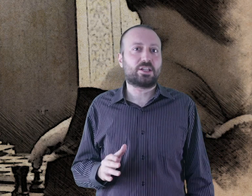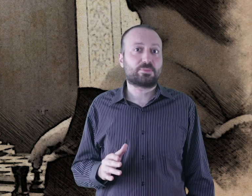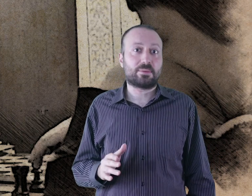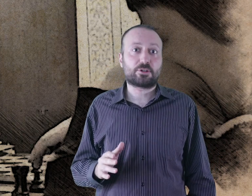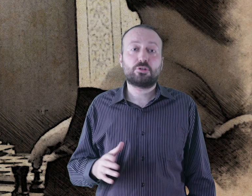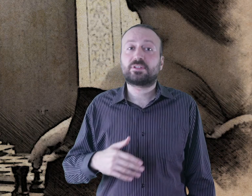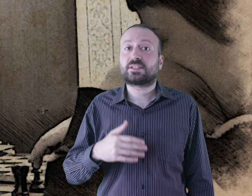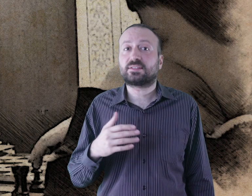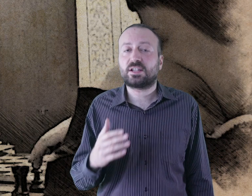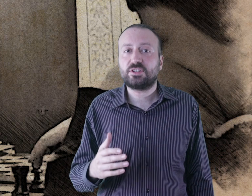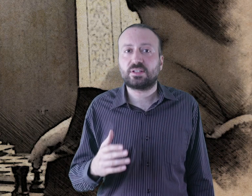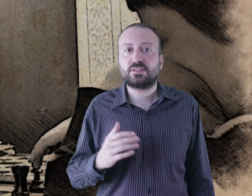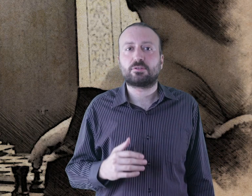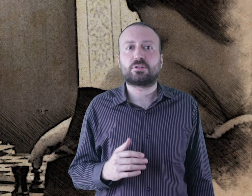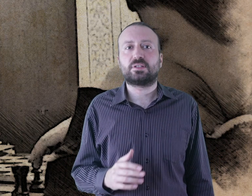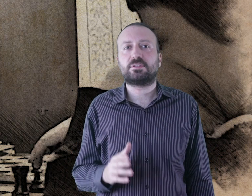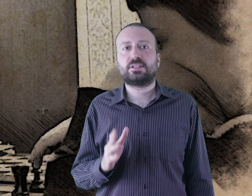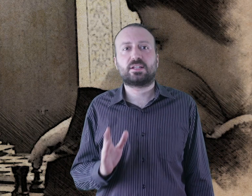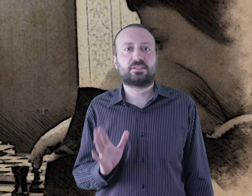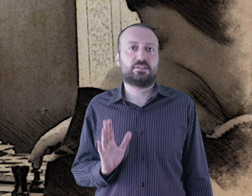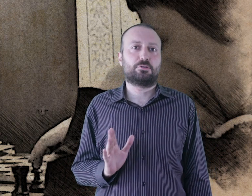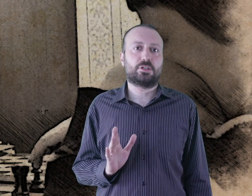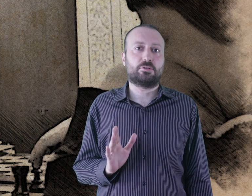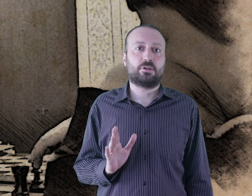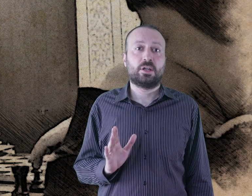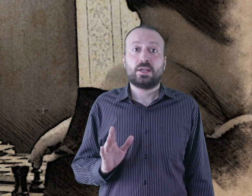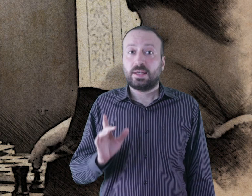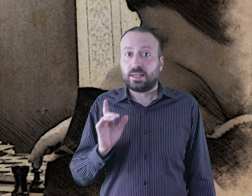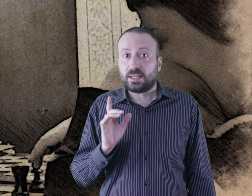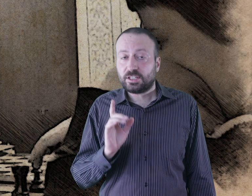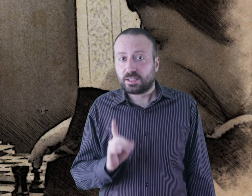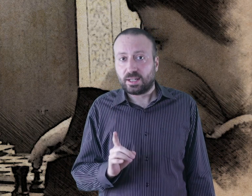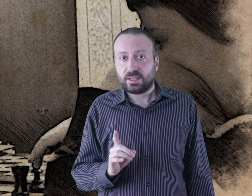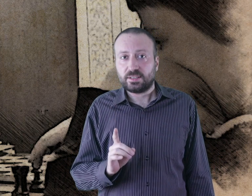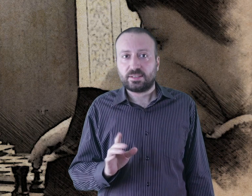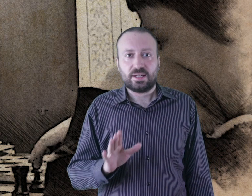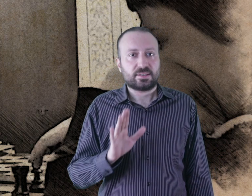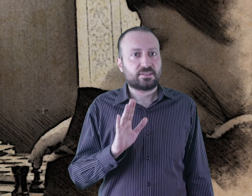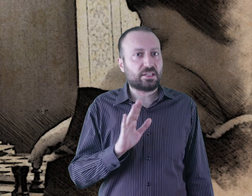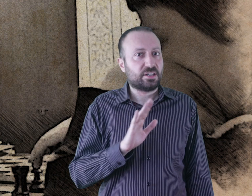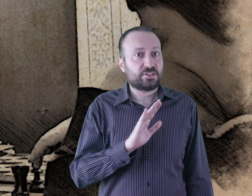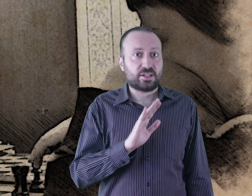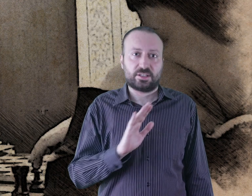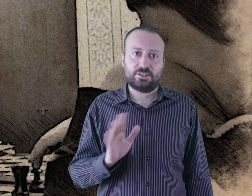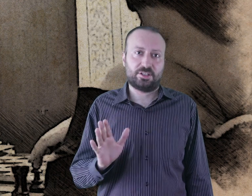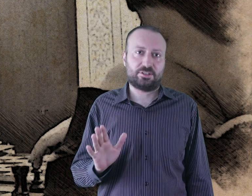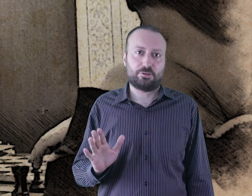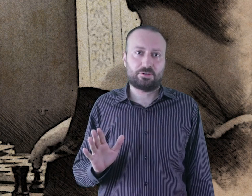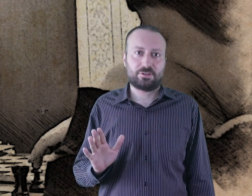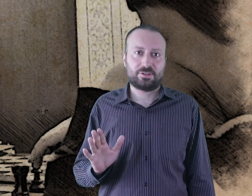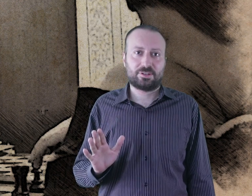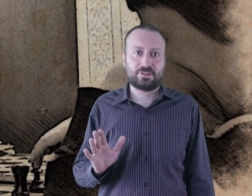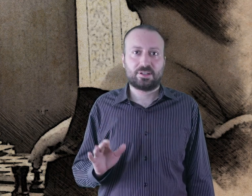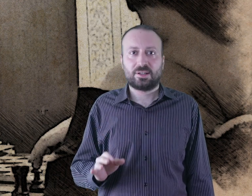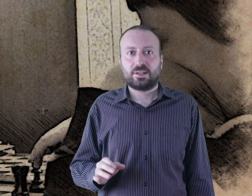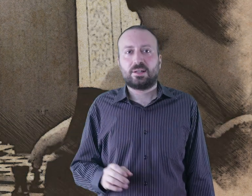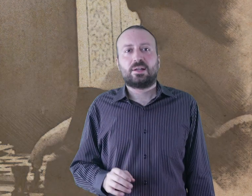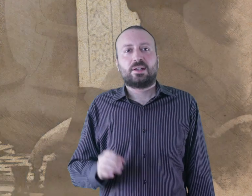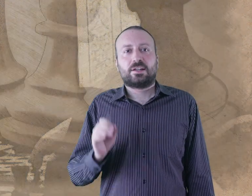çalışıp uzmanlaşmaya başlıyor ve satrancın nasıl öğretilmesi gerektiğini de öğreniyor. Eşi Clara'nın ise satrançla hiç ilgisi yok.